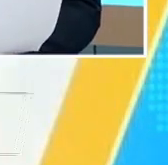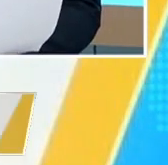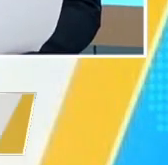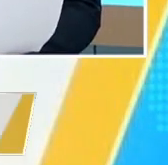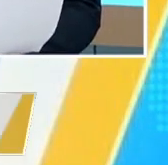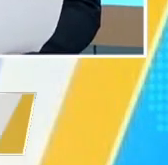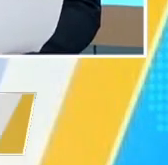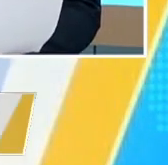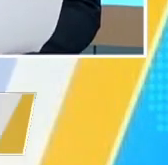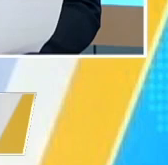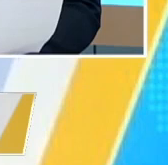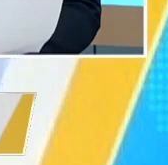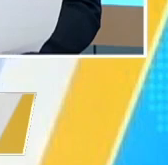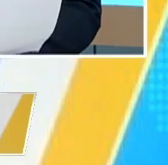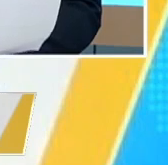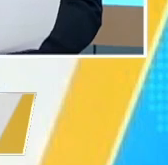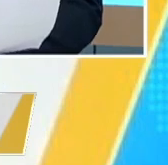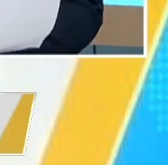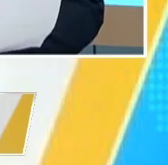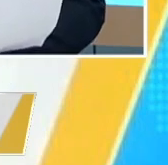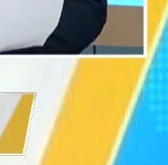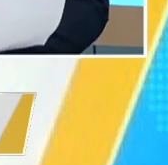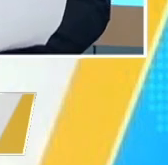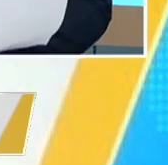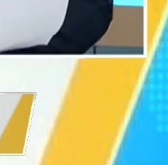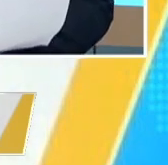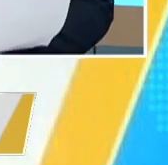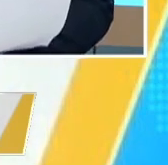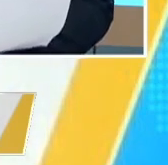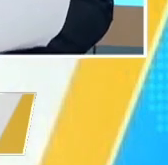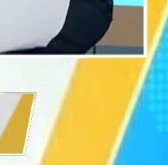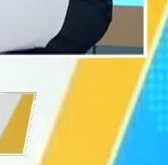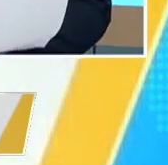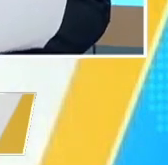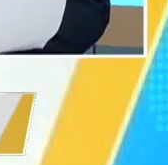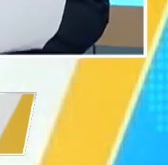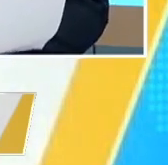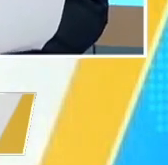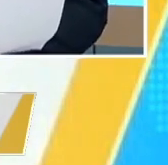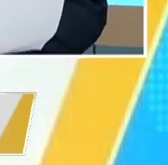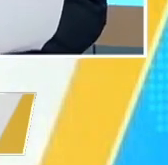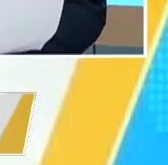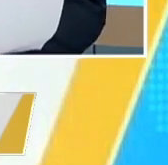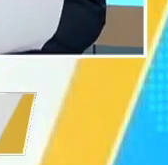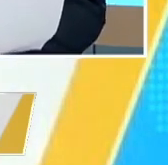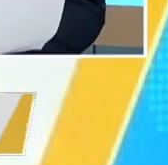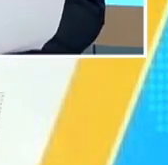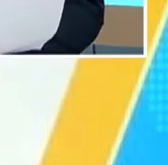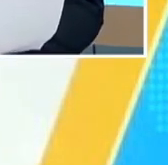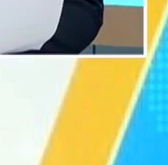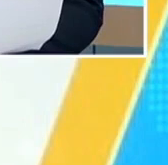lamang. Para manatiling updated sa 24 oras na pagbabalita ng GMA News Teams, mag-subscribe lamang po sa